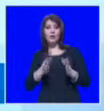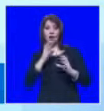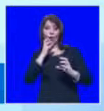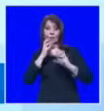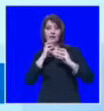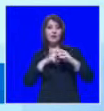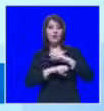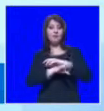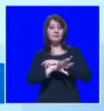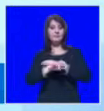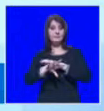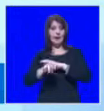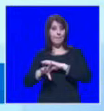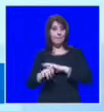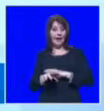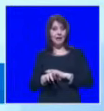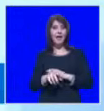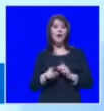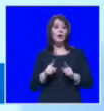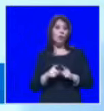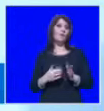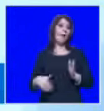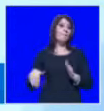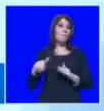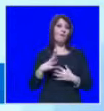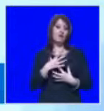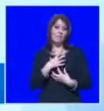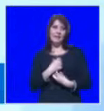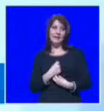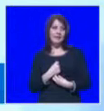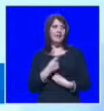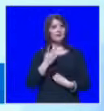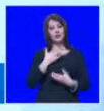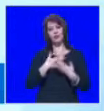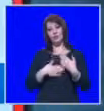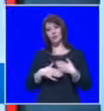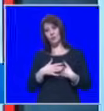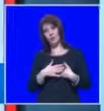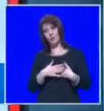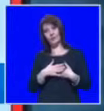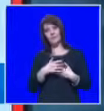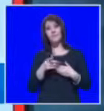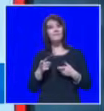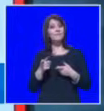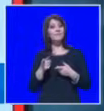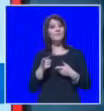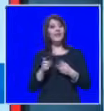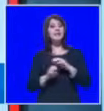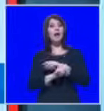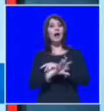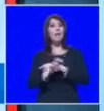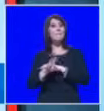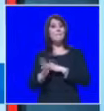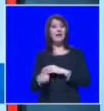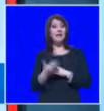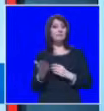комуникационната кампания набира своята скорост, толкова повече тези притеснения би трябвало да се успокоят. Не закъсня ли тази кампания, господин Гюров? Не трябваше